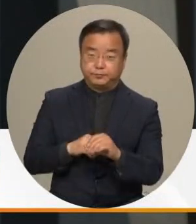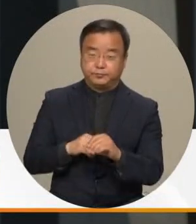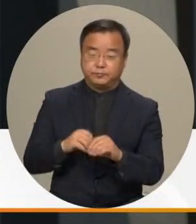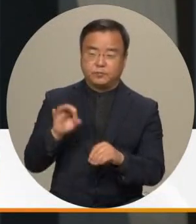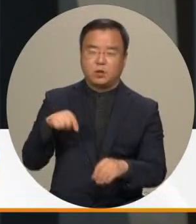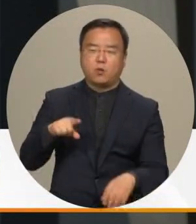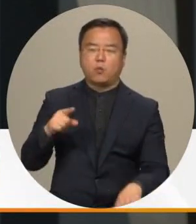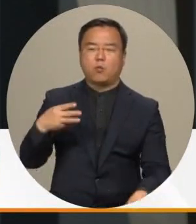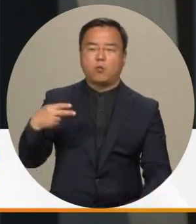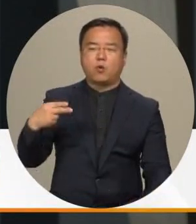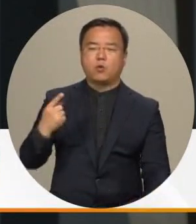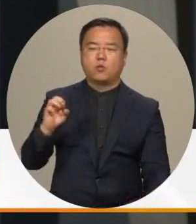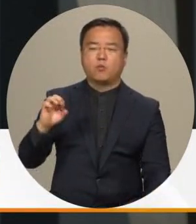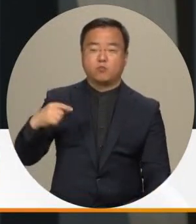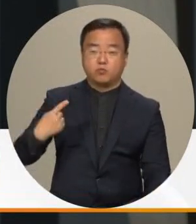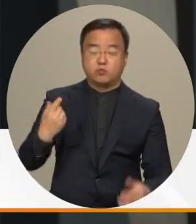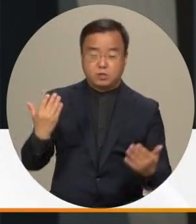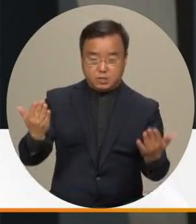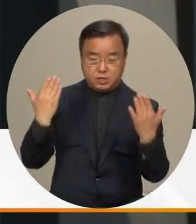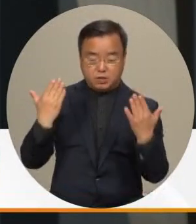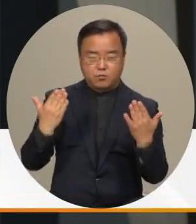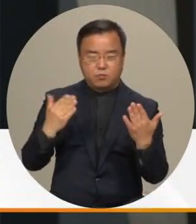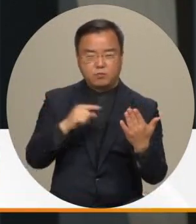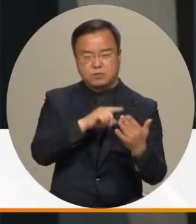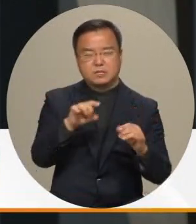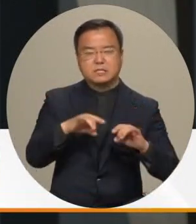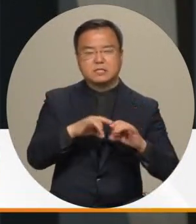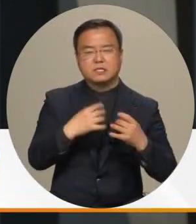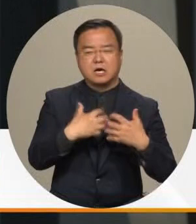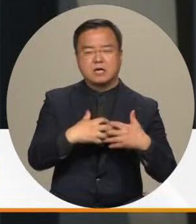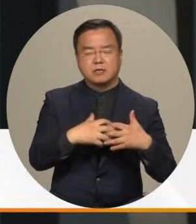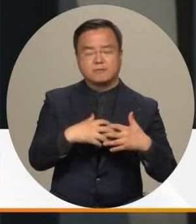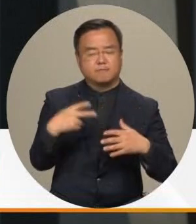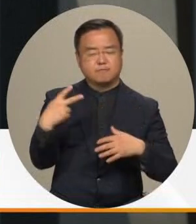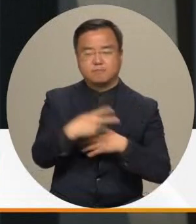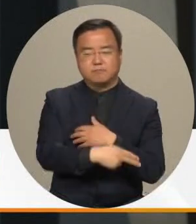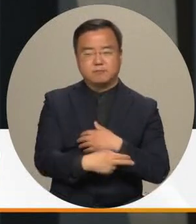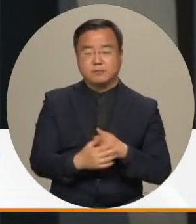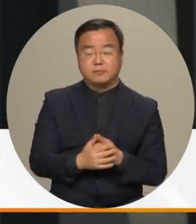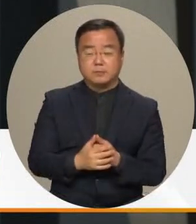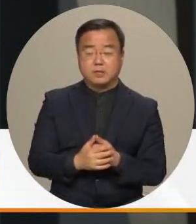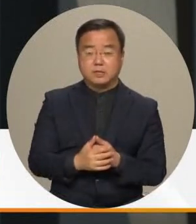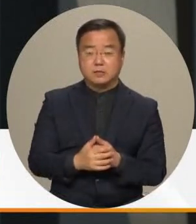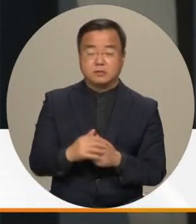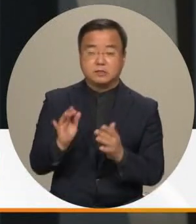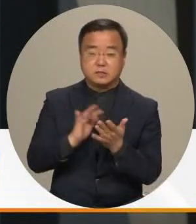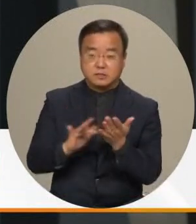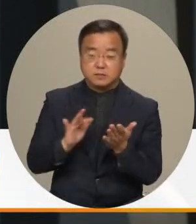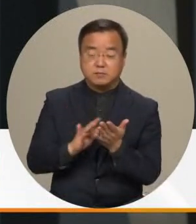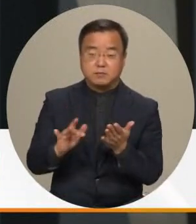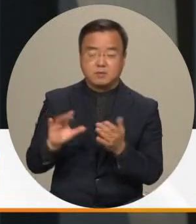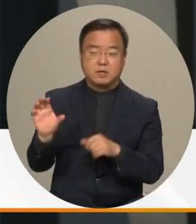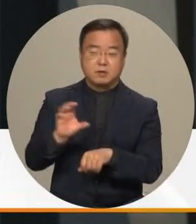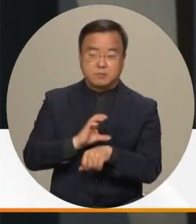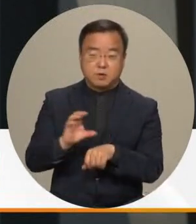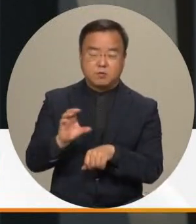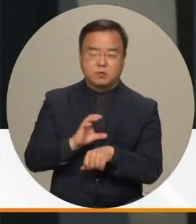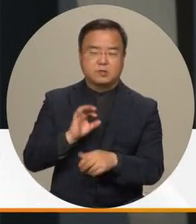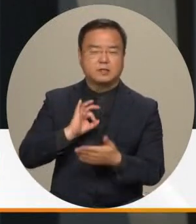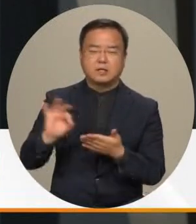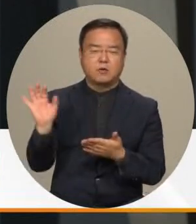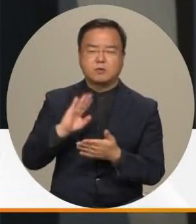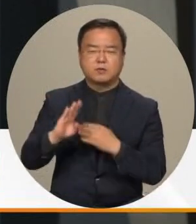월드 오브 스쿨 같은 경우에는 과감히 완전히 그런 부분들을 배제를 시키는데요 스마트폰이나 PC 디지털 기기를 절대 사용하지